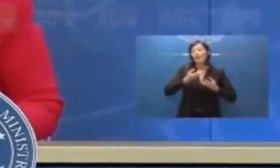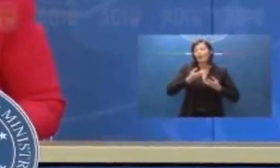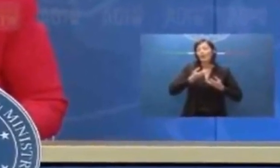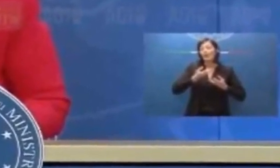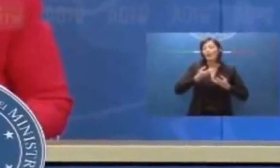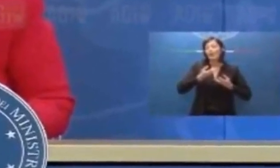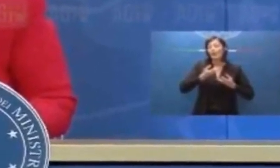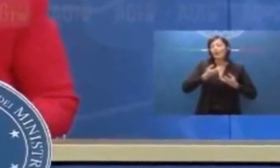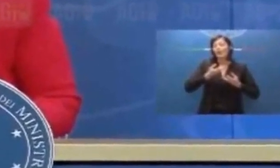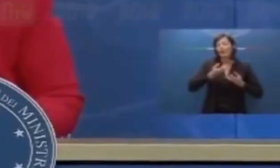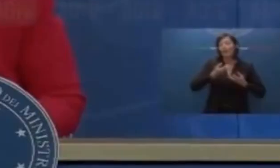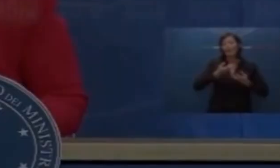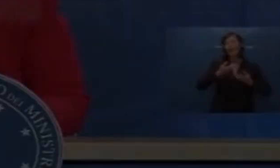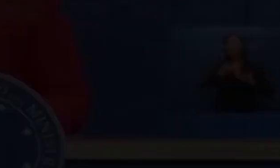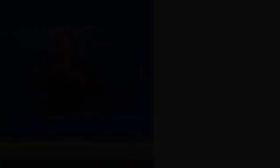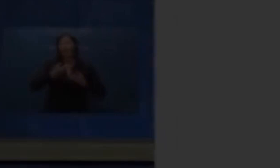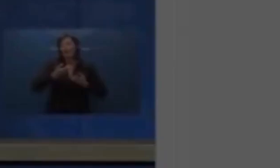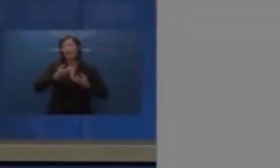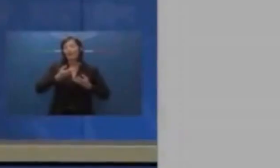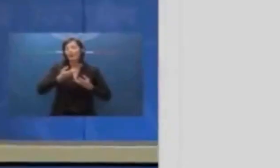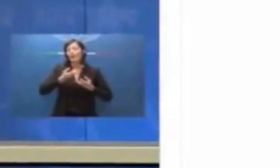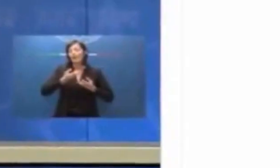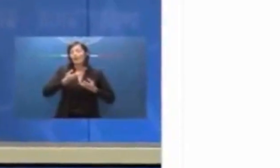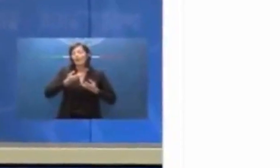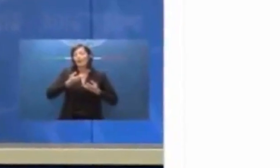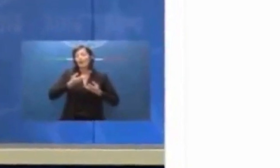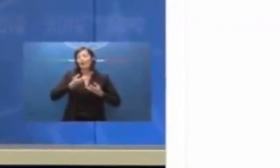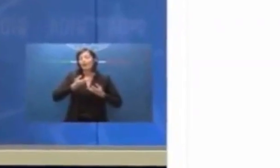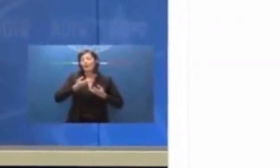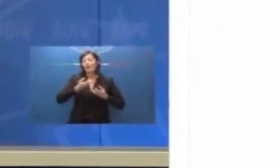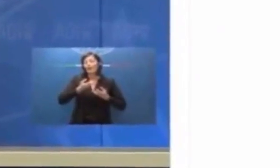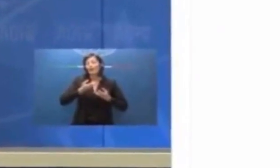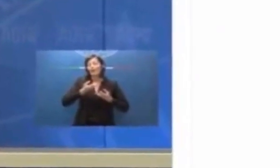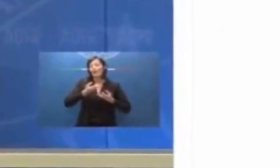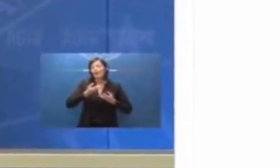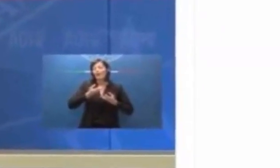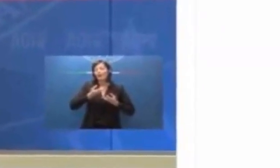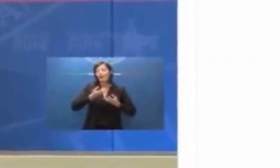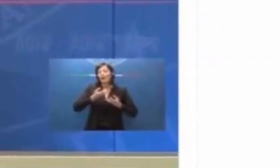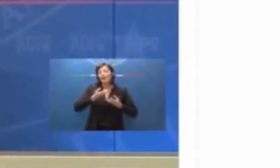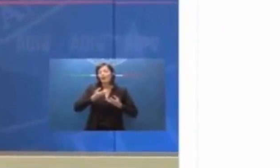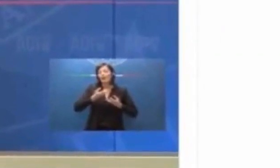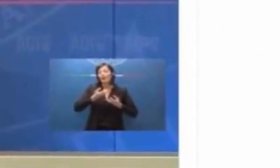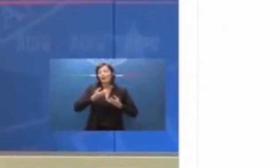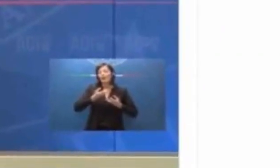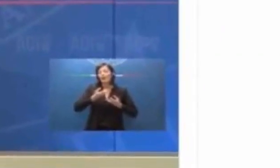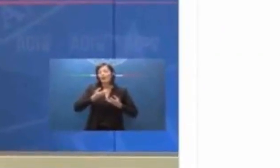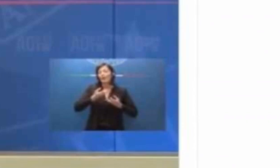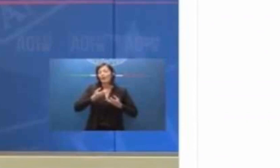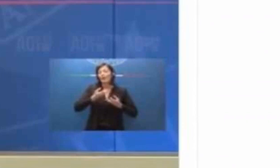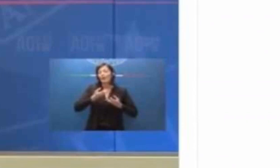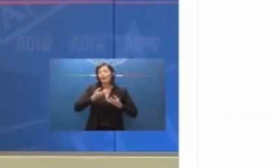l'hashtag cancelletto pescivendola. Molti di tweet di risposta alla discussione, sulla vicenda si è fatto